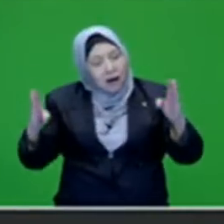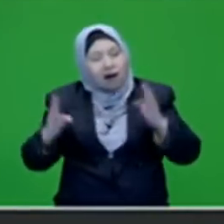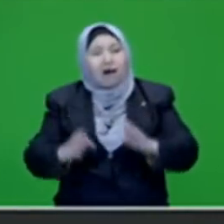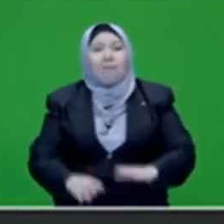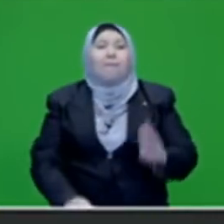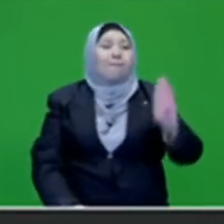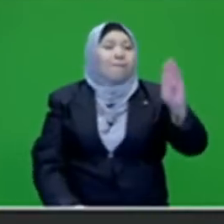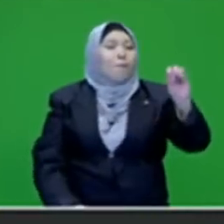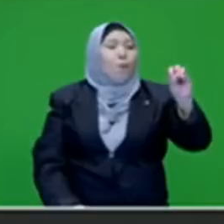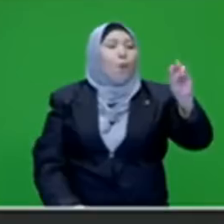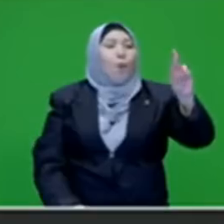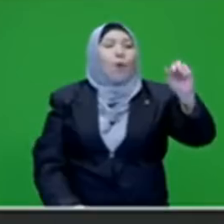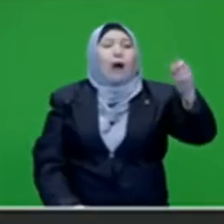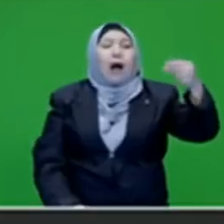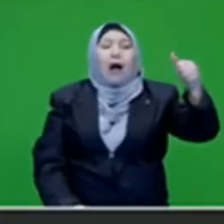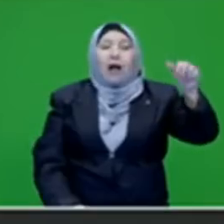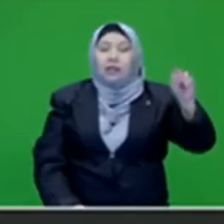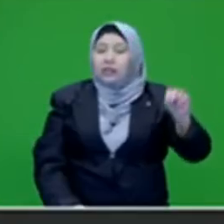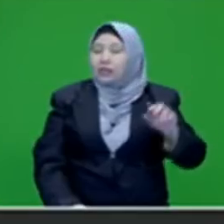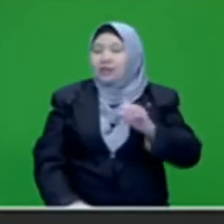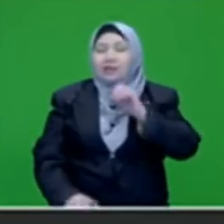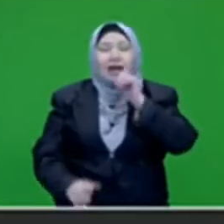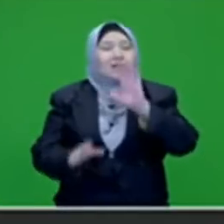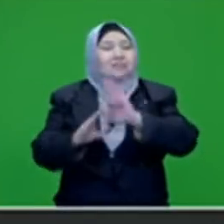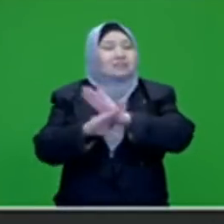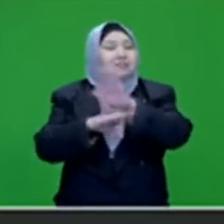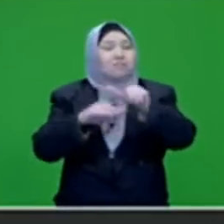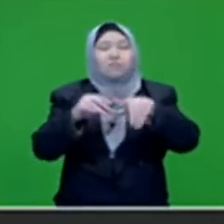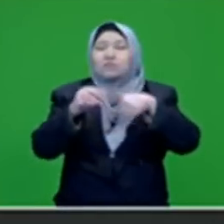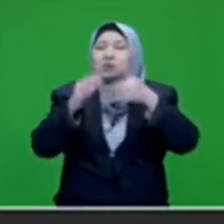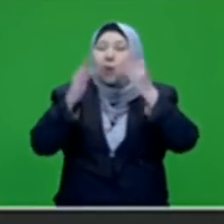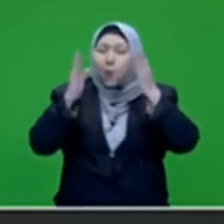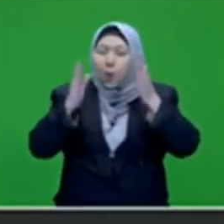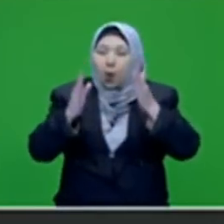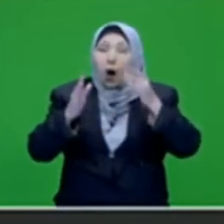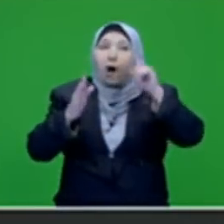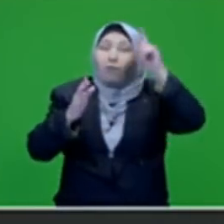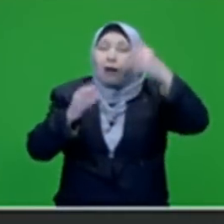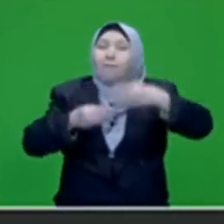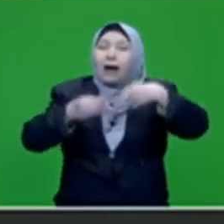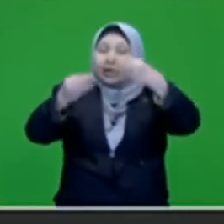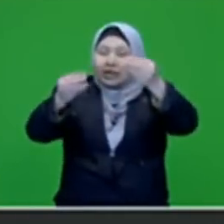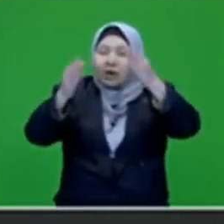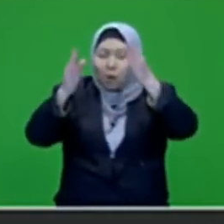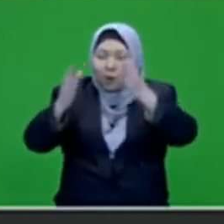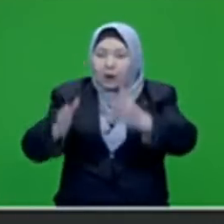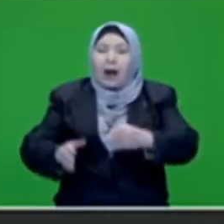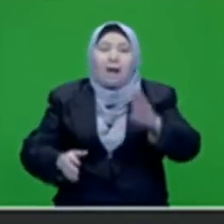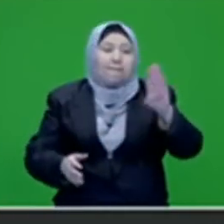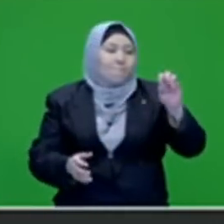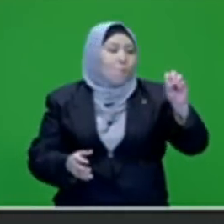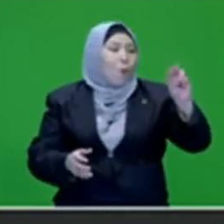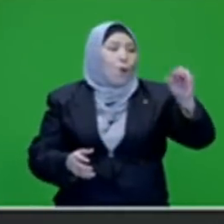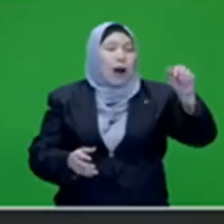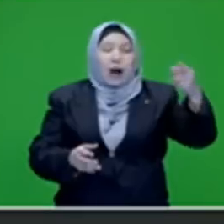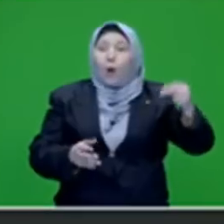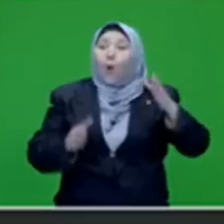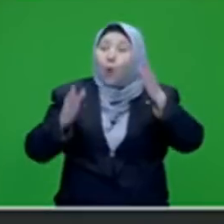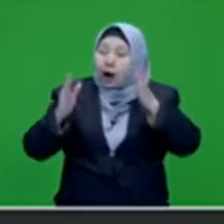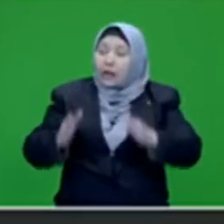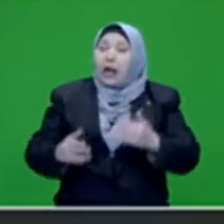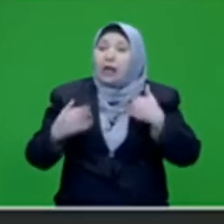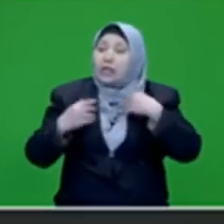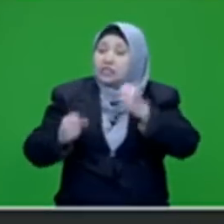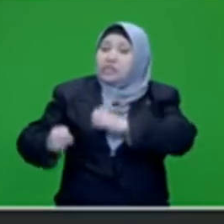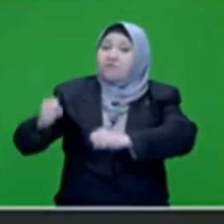Burhan. Dia tidak semua orang Tuhan bagi burhan. orang yang ada sifat-sifat tertentu saya Tuhan bagi